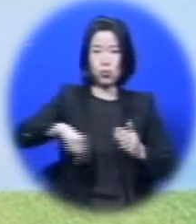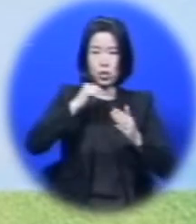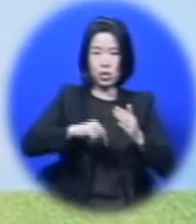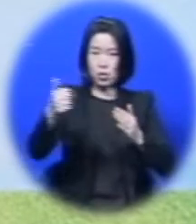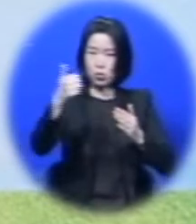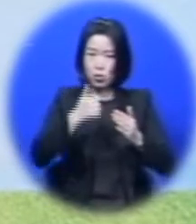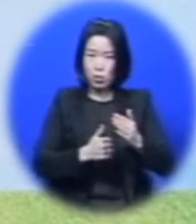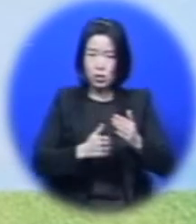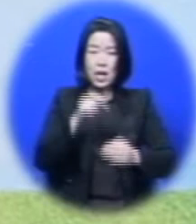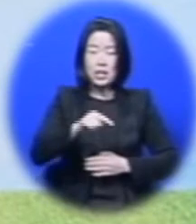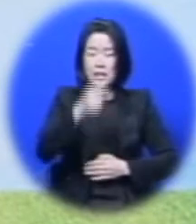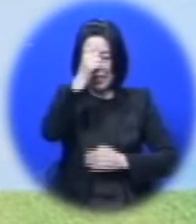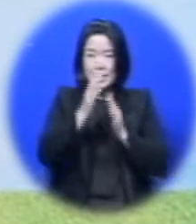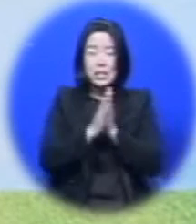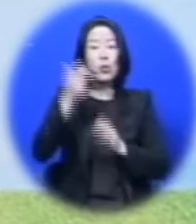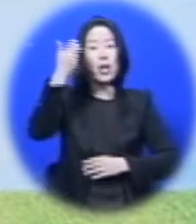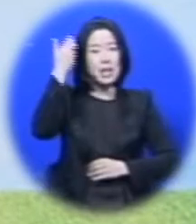성령님이 기도의 영이십니다.